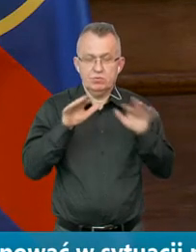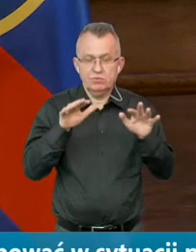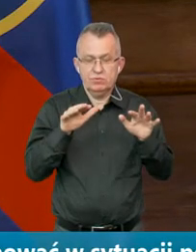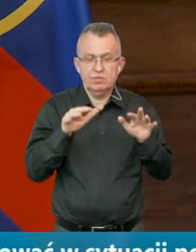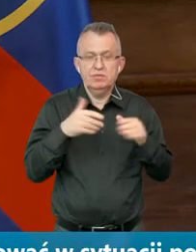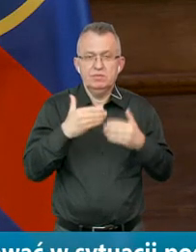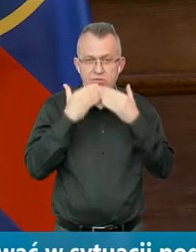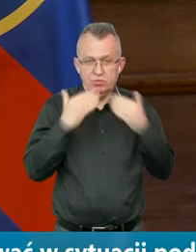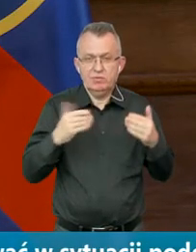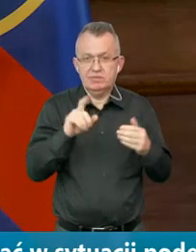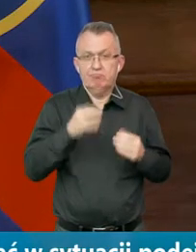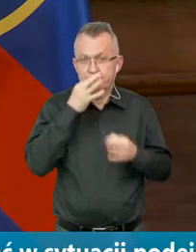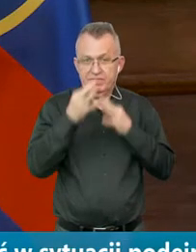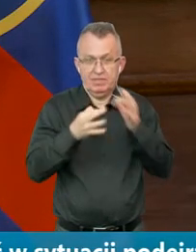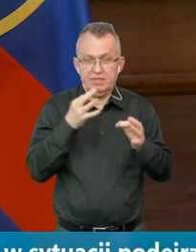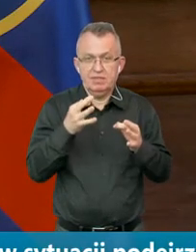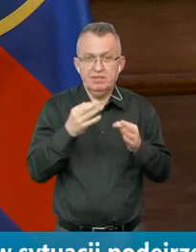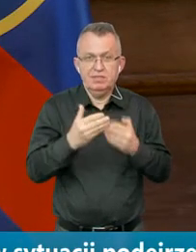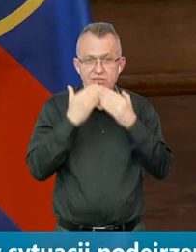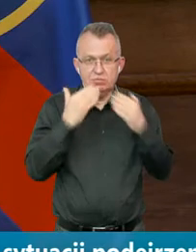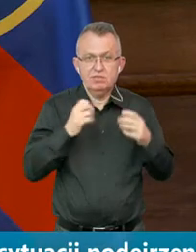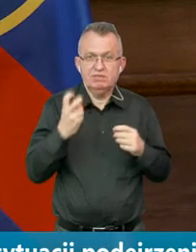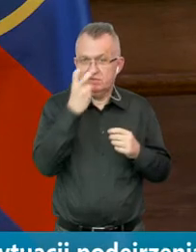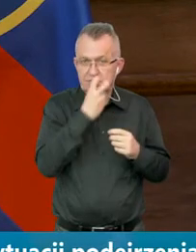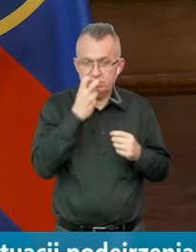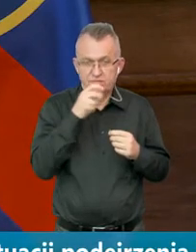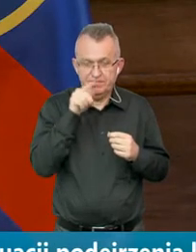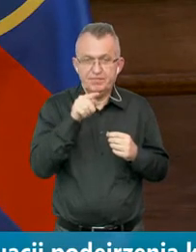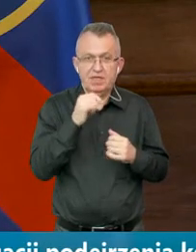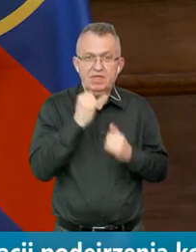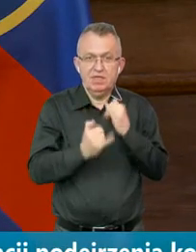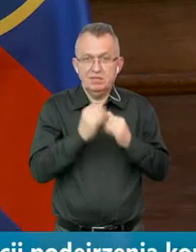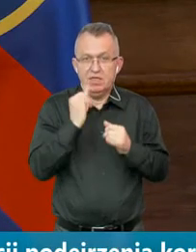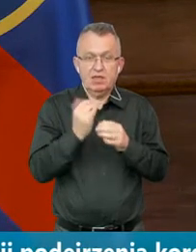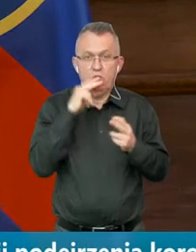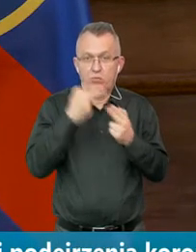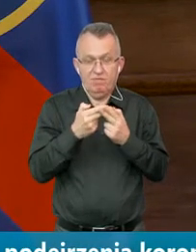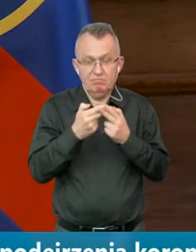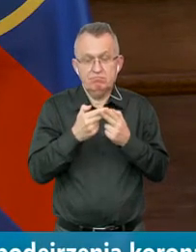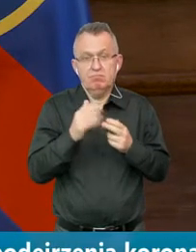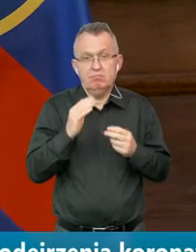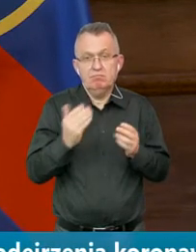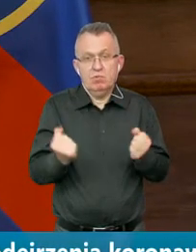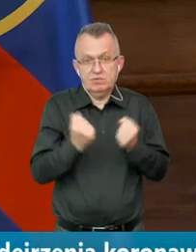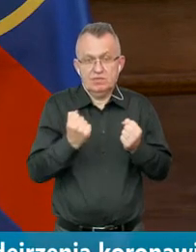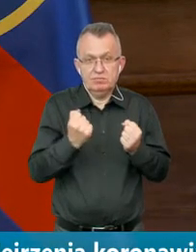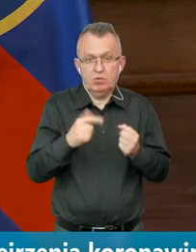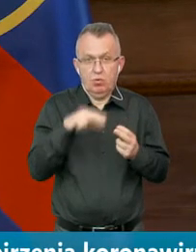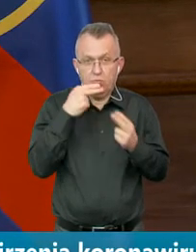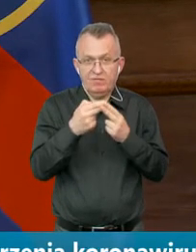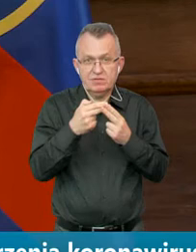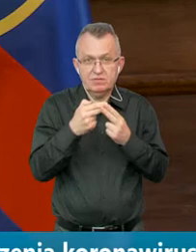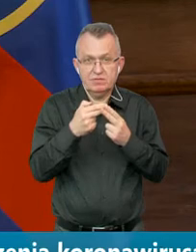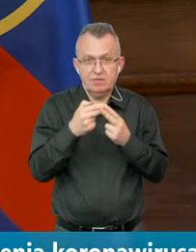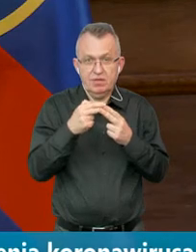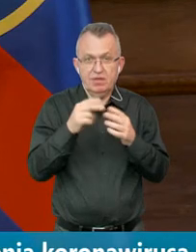nie dziękuję. Dziękuję za zaangażowanie. Jeżeli na któreś nie odpowiem, to oczywiście postaram się udzielić odpowiedzi